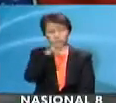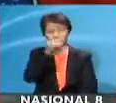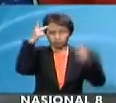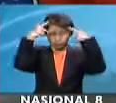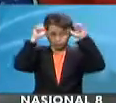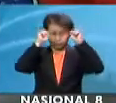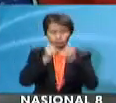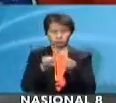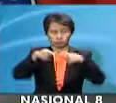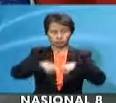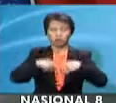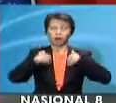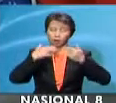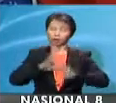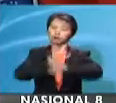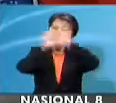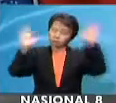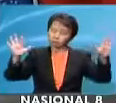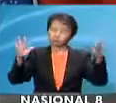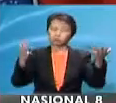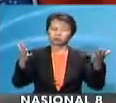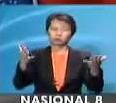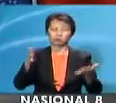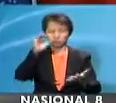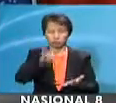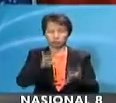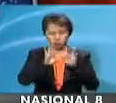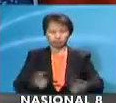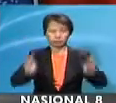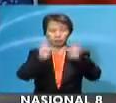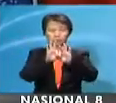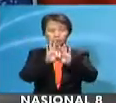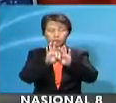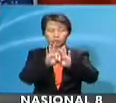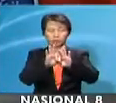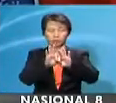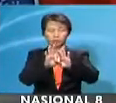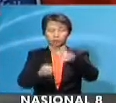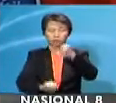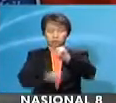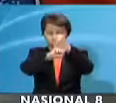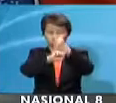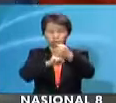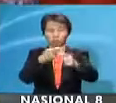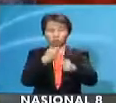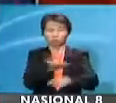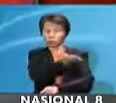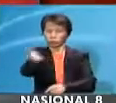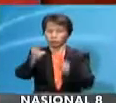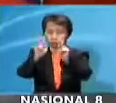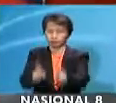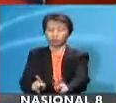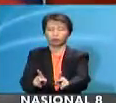Parti adalah jelas bahawa yang penting adalah dukungan daripada semua pihak.